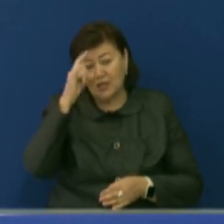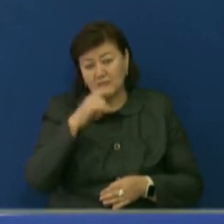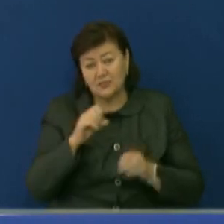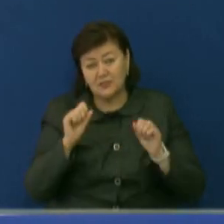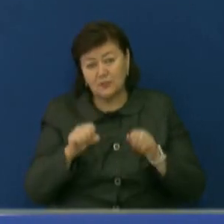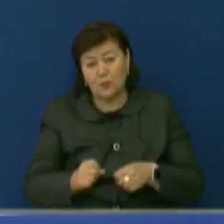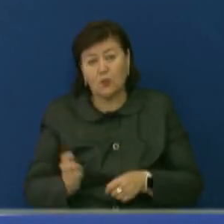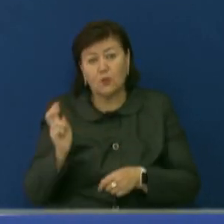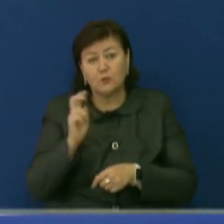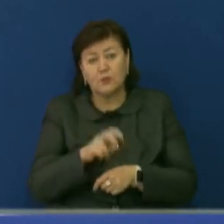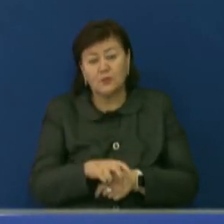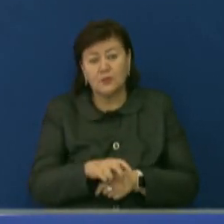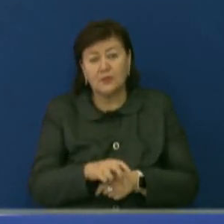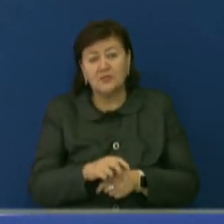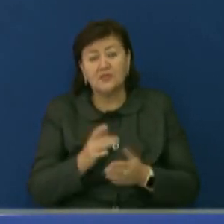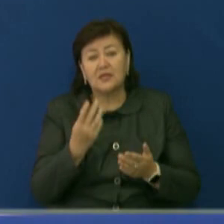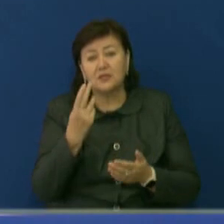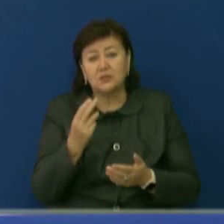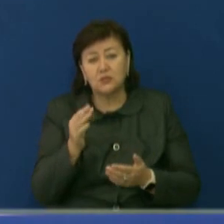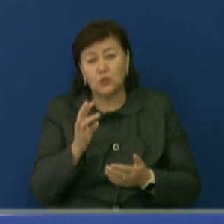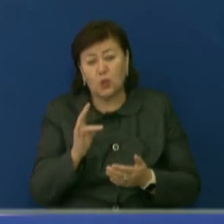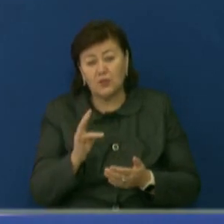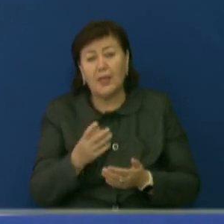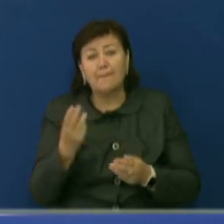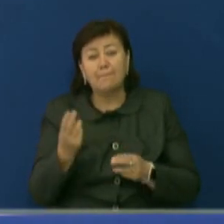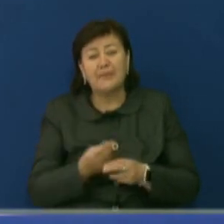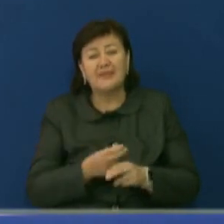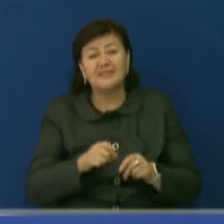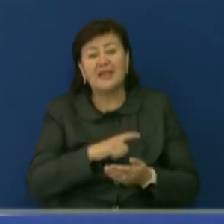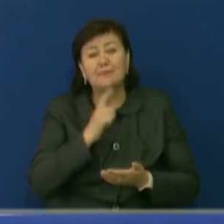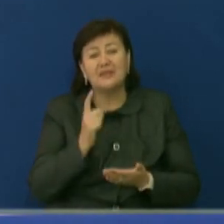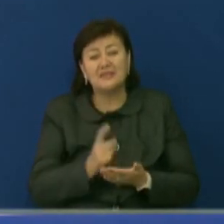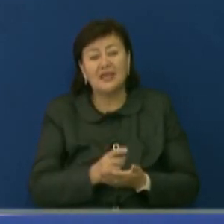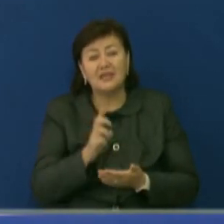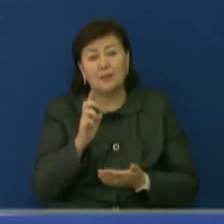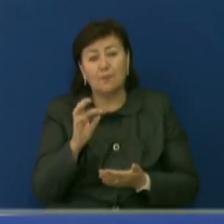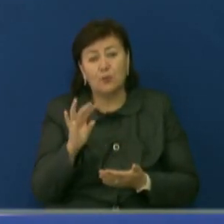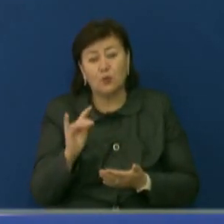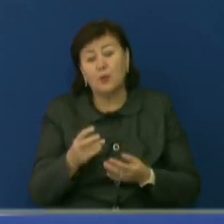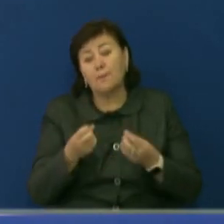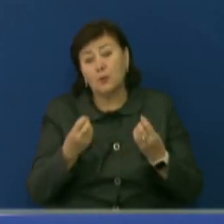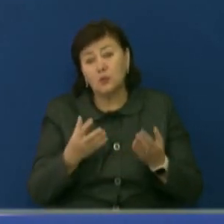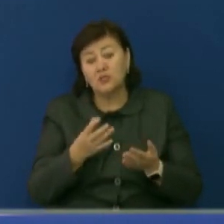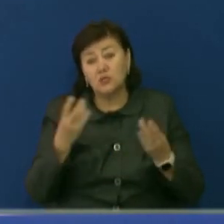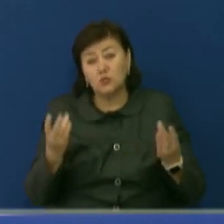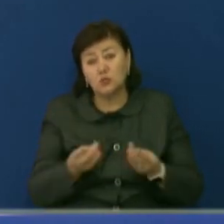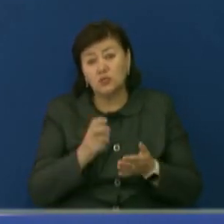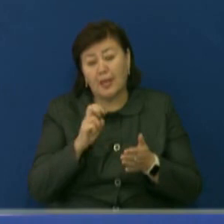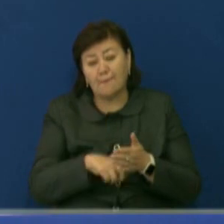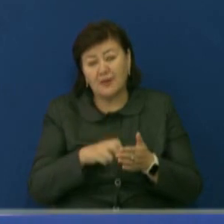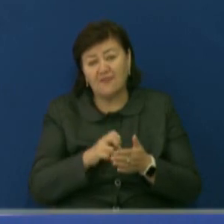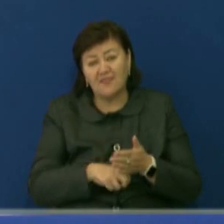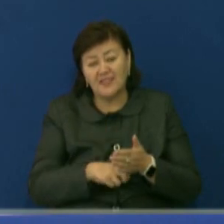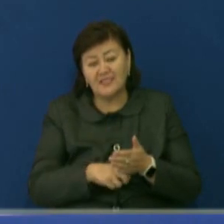посещать центры обслуживания населения без обязательного бронирования. При этом сохраняется порядок проверки статуса в системе АШИК. По словам